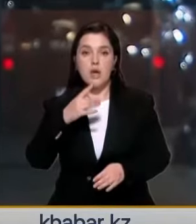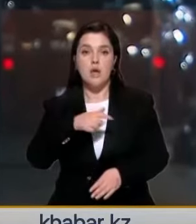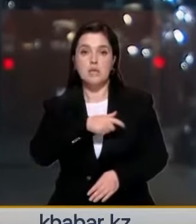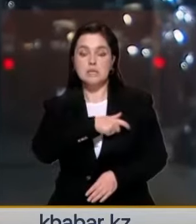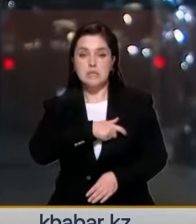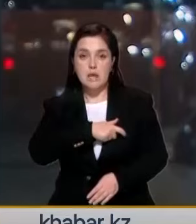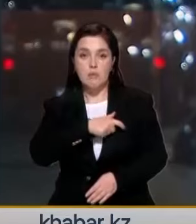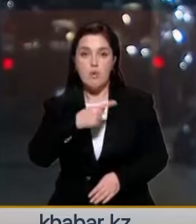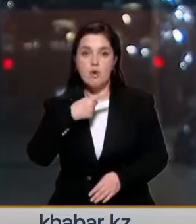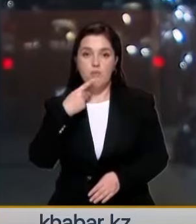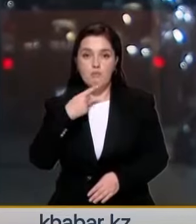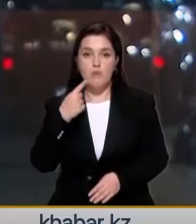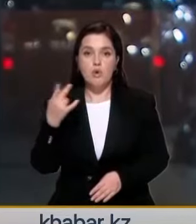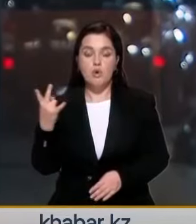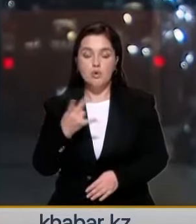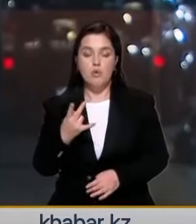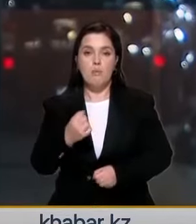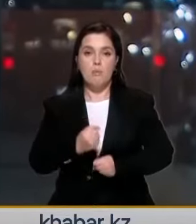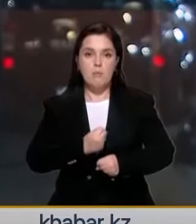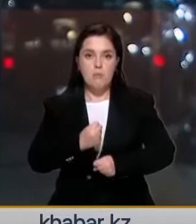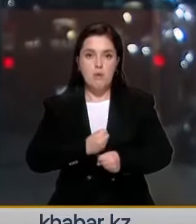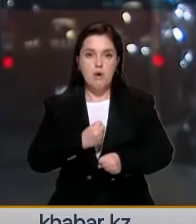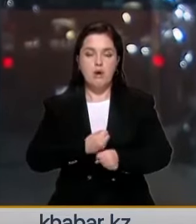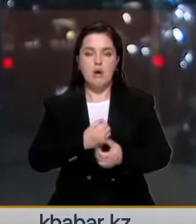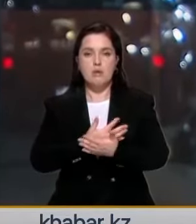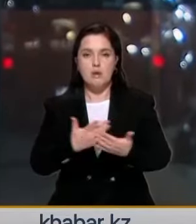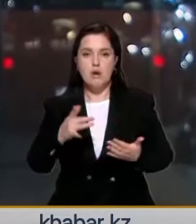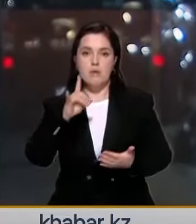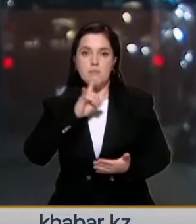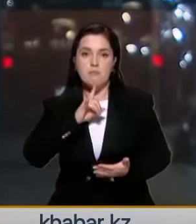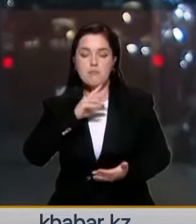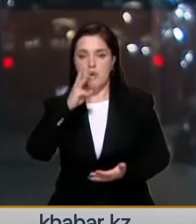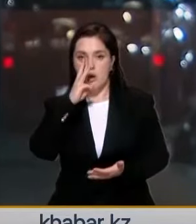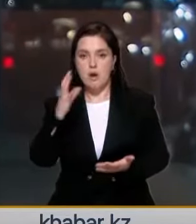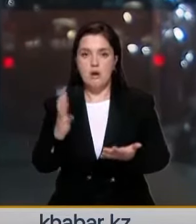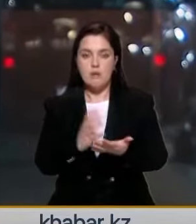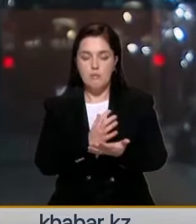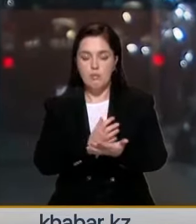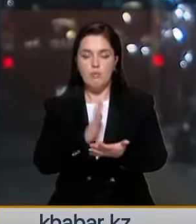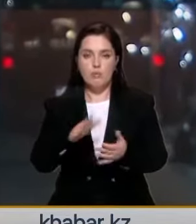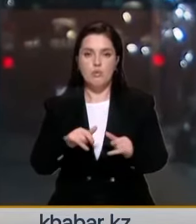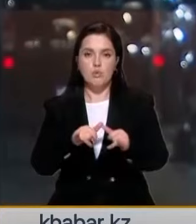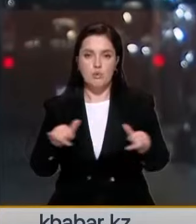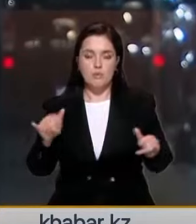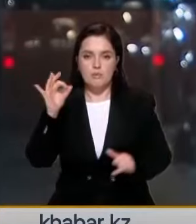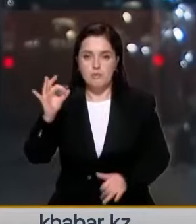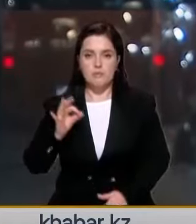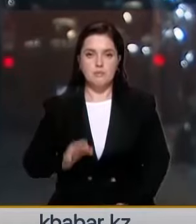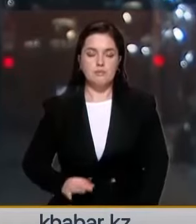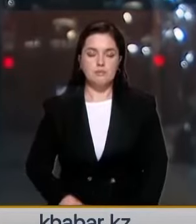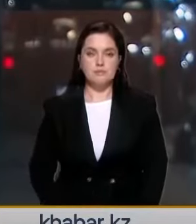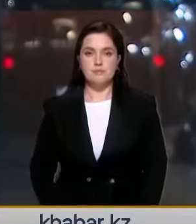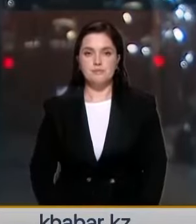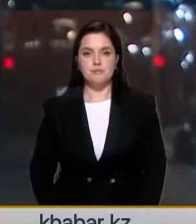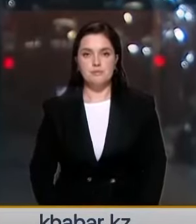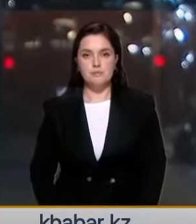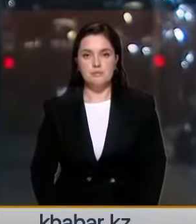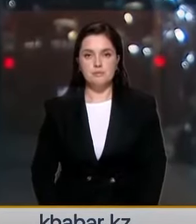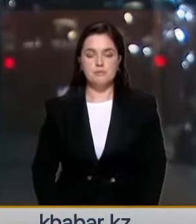нужно делать на переработку ведь на этом зарабатывают даже страны В недрах которых вообще нет ископаемых ро сад канова